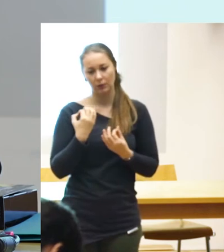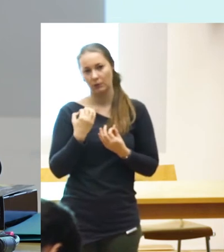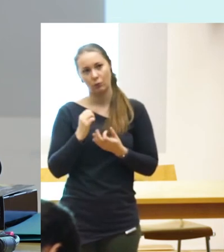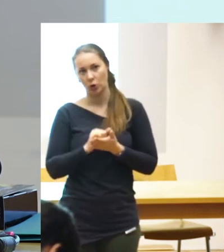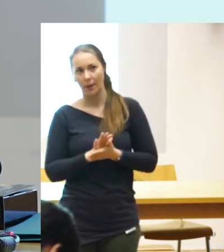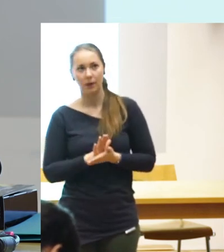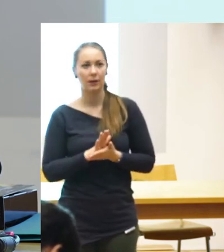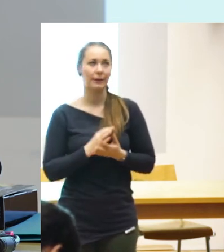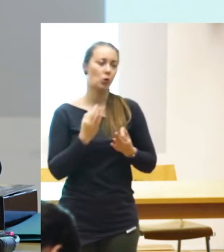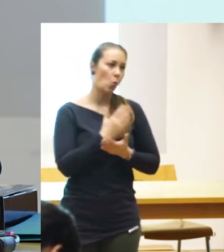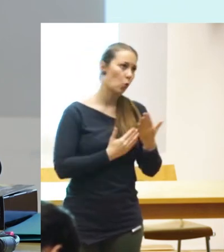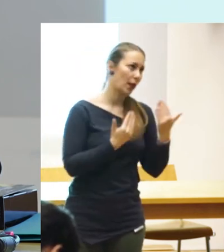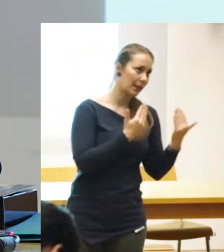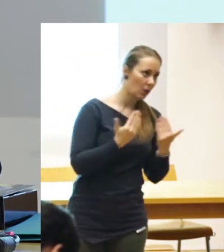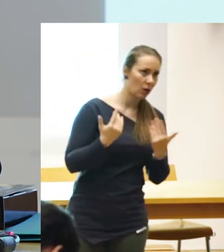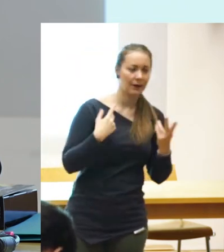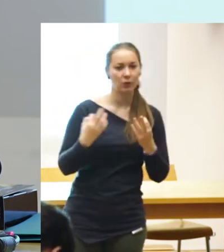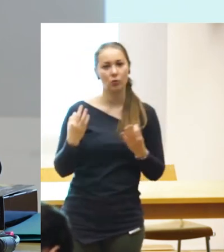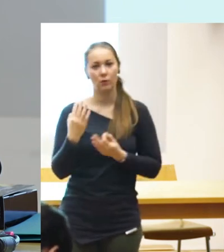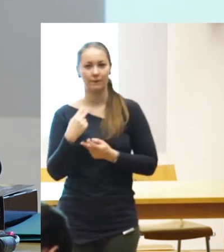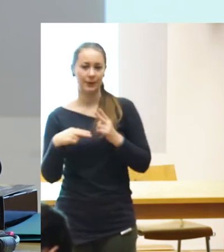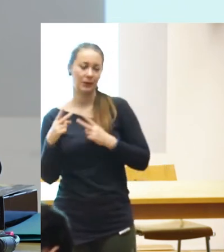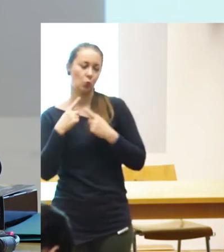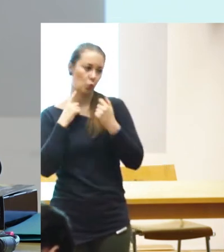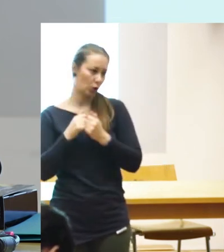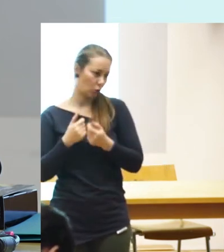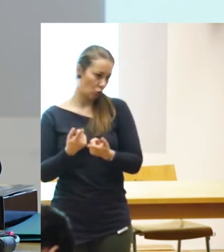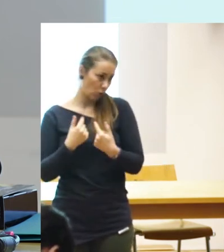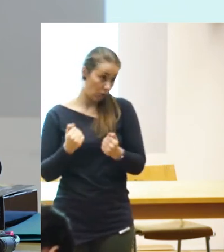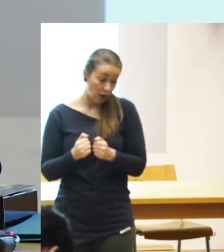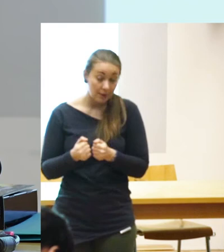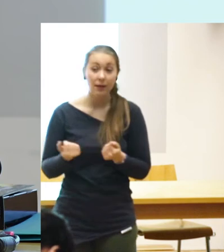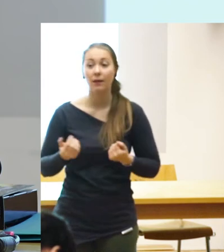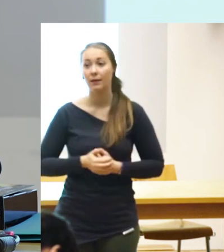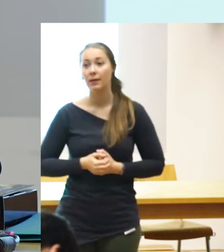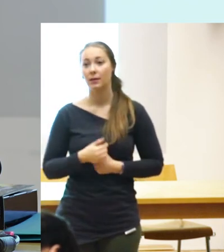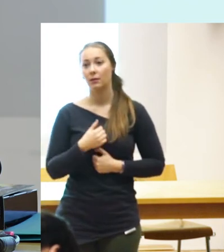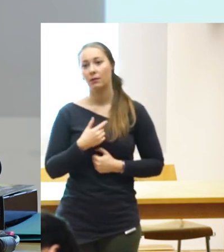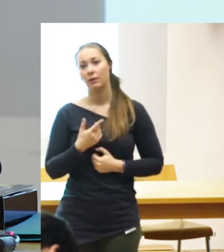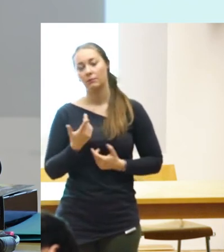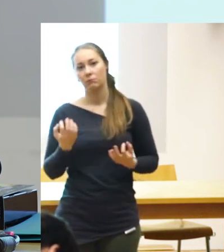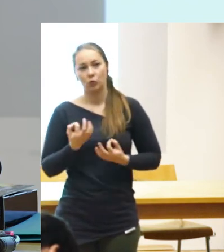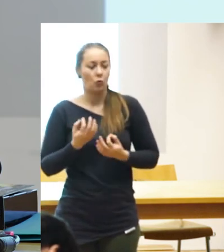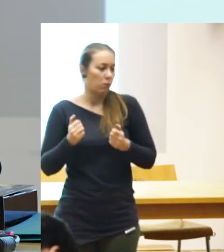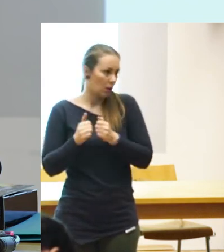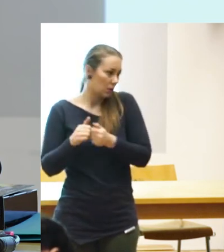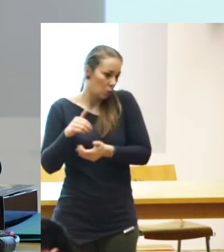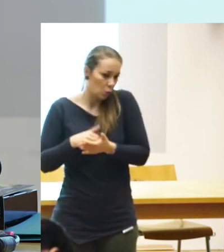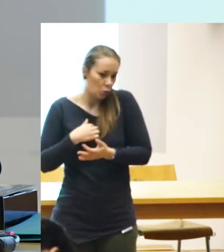jakoby teoretičtější rovina, něco bude spíš z nějaké praxe, jak se snažíme